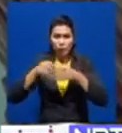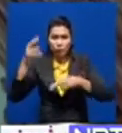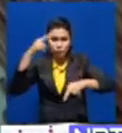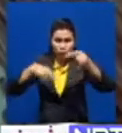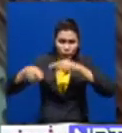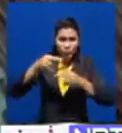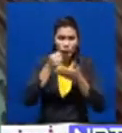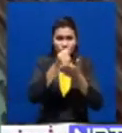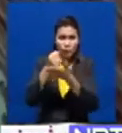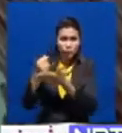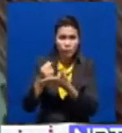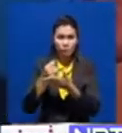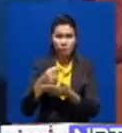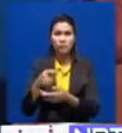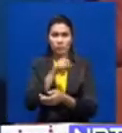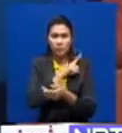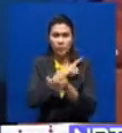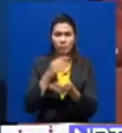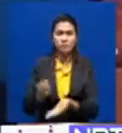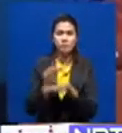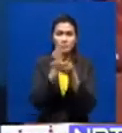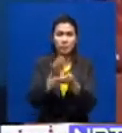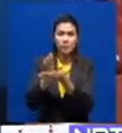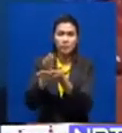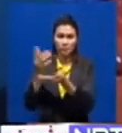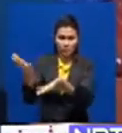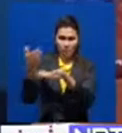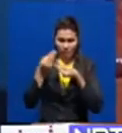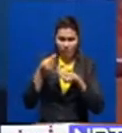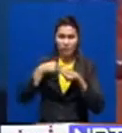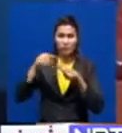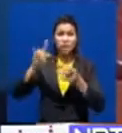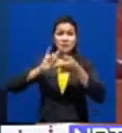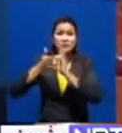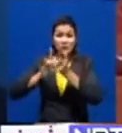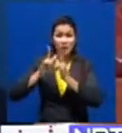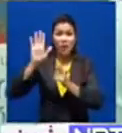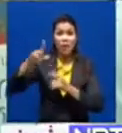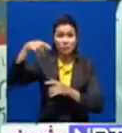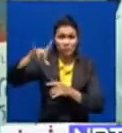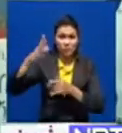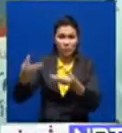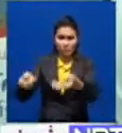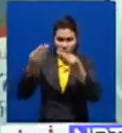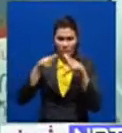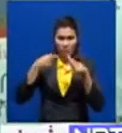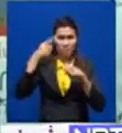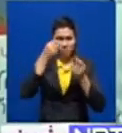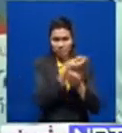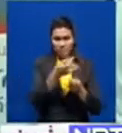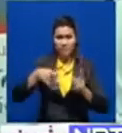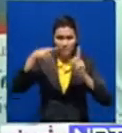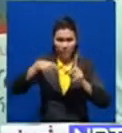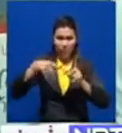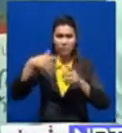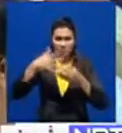บรรเทาสาธารณภัยรับมอบผ้าห่มกันหนาวจากศูนย์การค้าเซ็นทรัลพลาซ่าพิษณุโลกจำนวน 1000ผืนเพื่อไปมอบให้